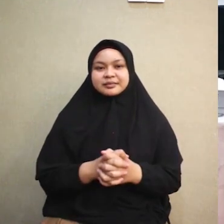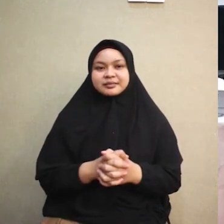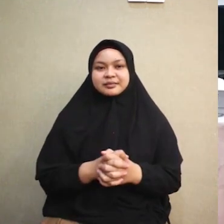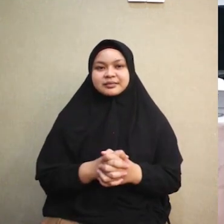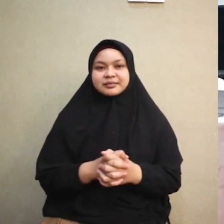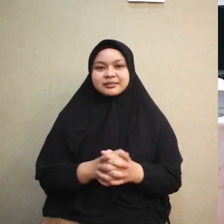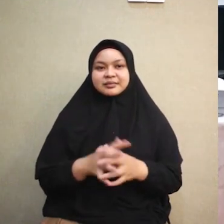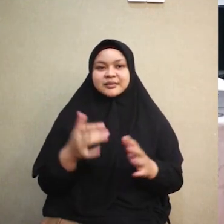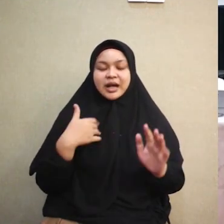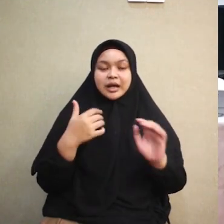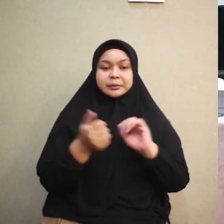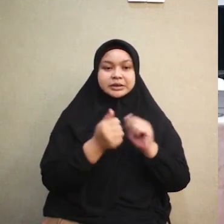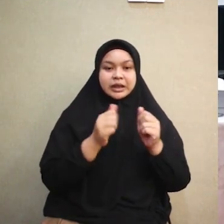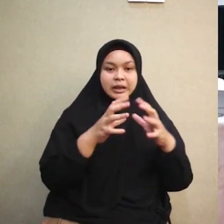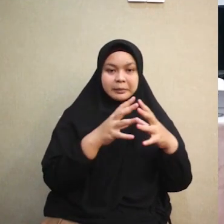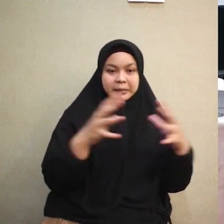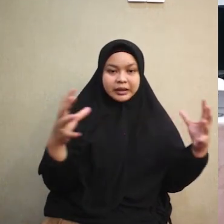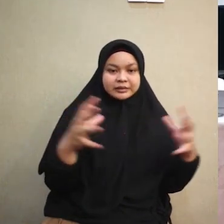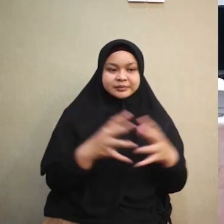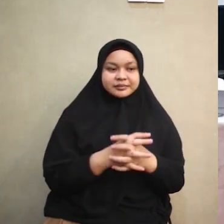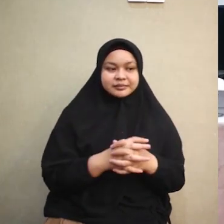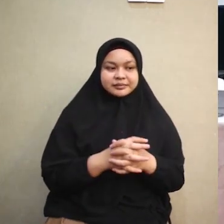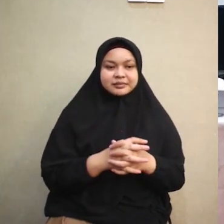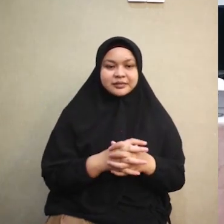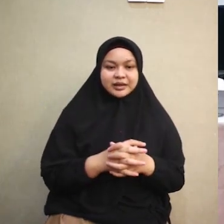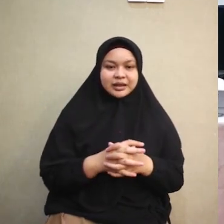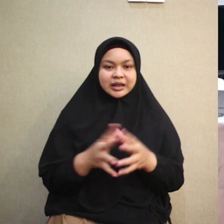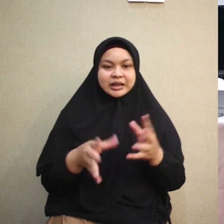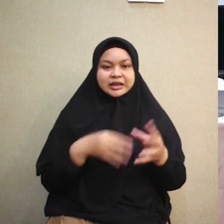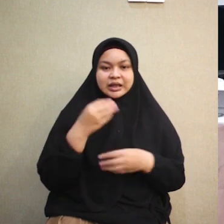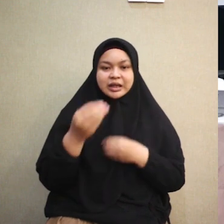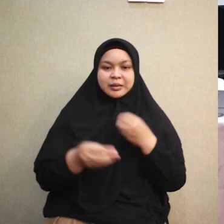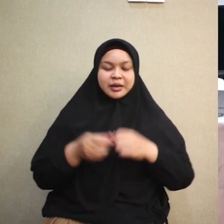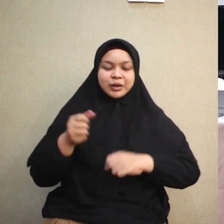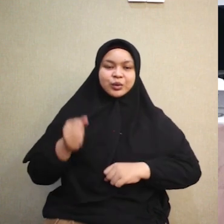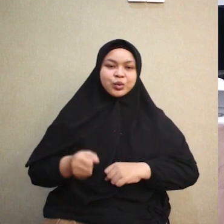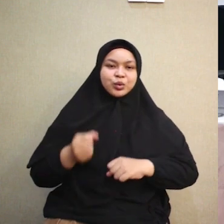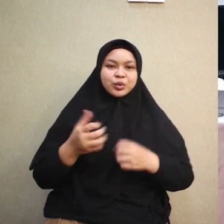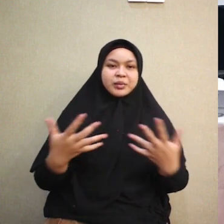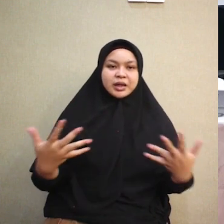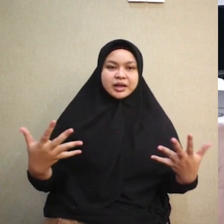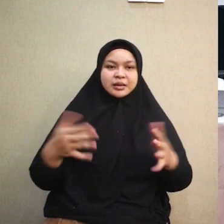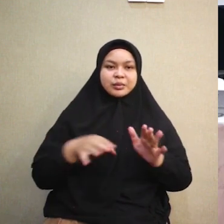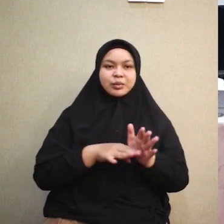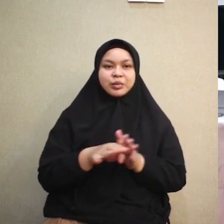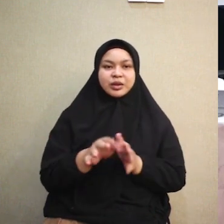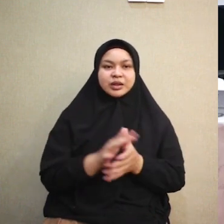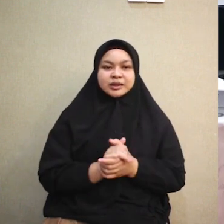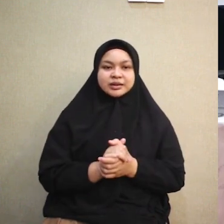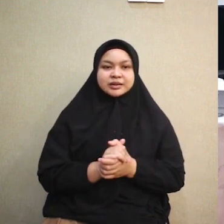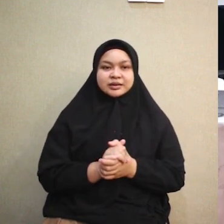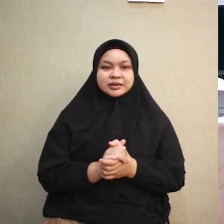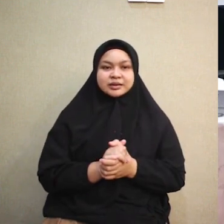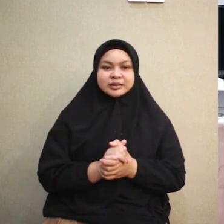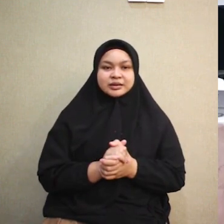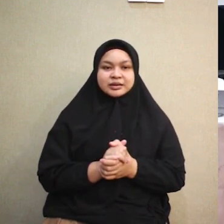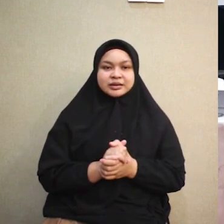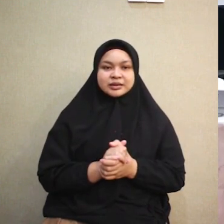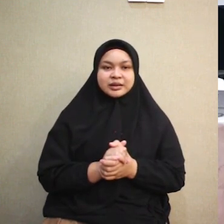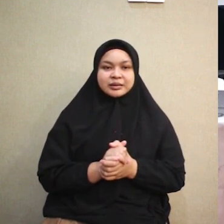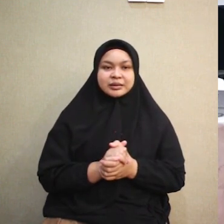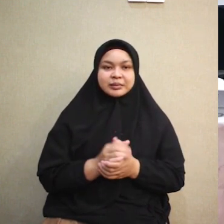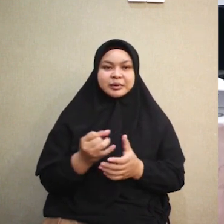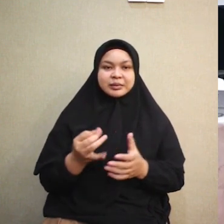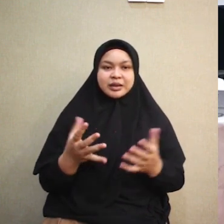ada problem banyak yang baiknya ya yang disampaikan hukum enggak hukum tapi sebenarnya progresnya itu cukup baik dalam beberapa hal ya